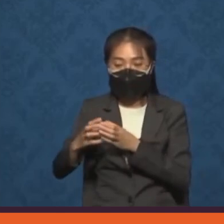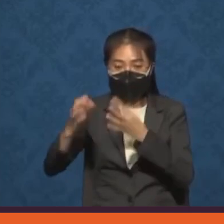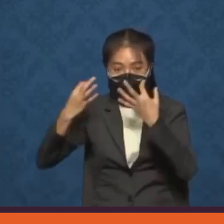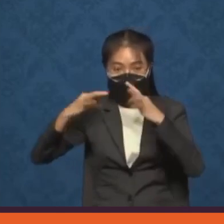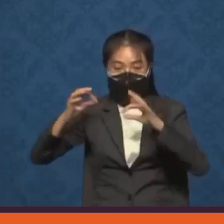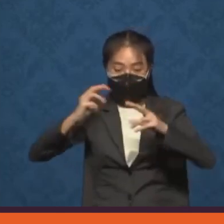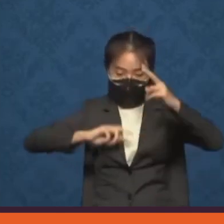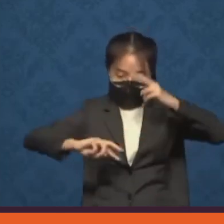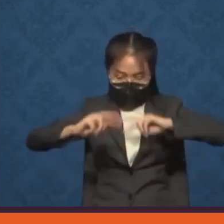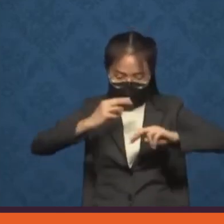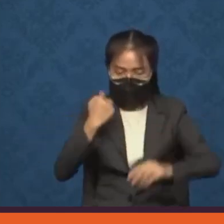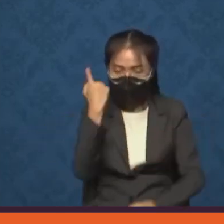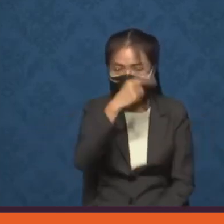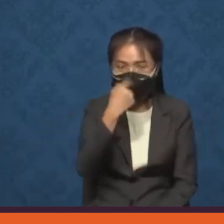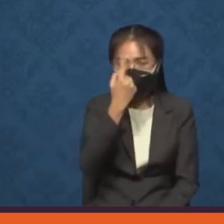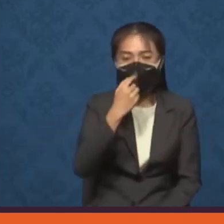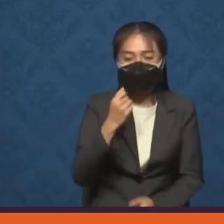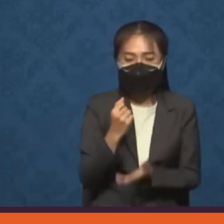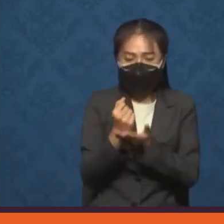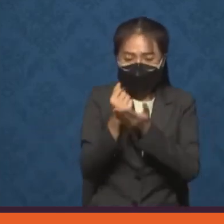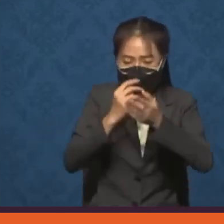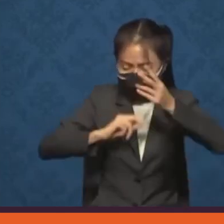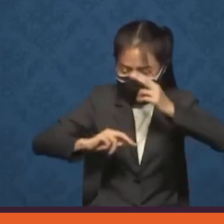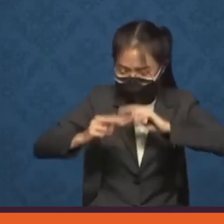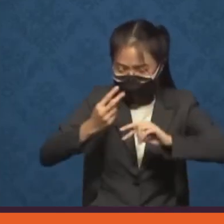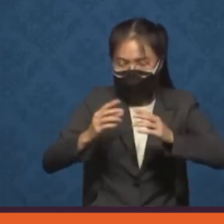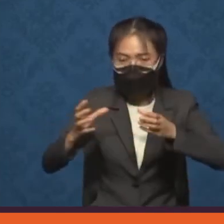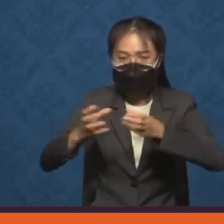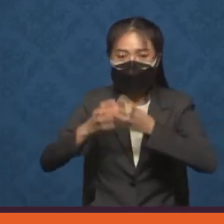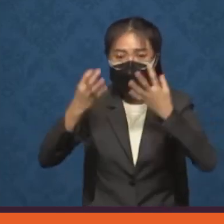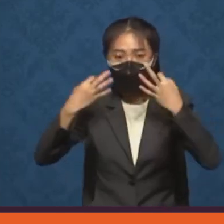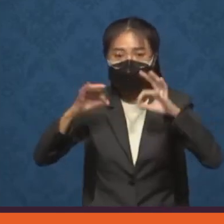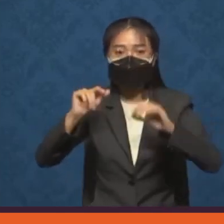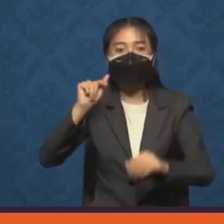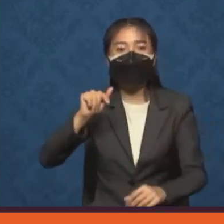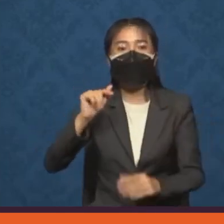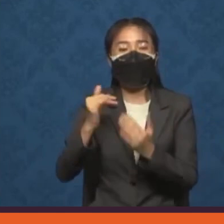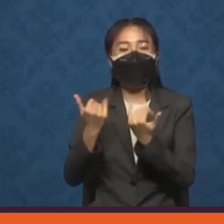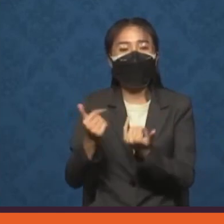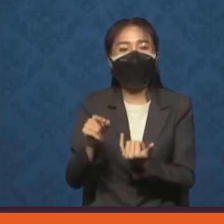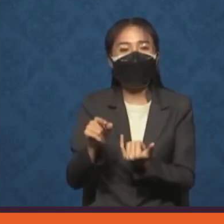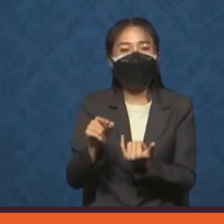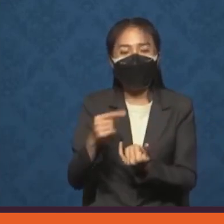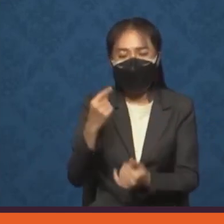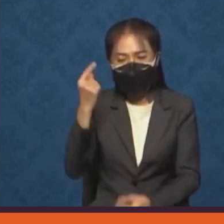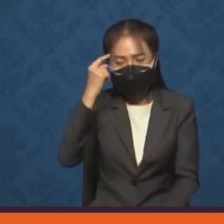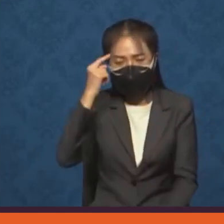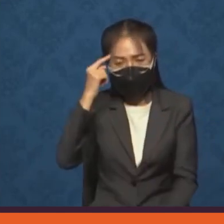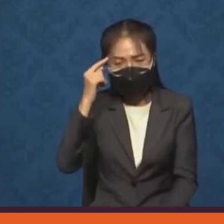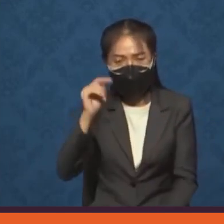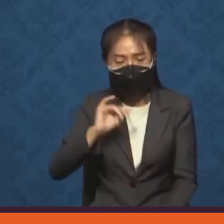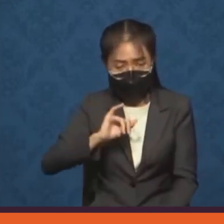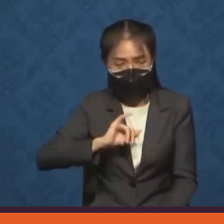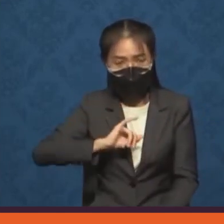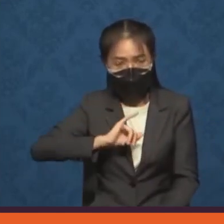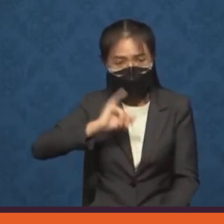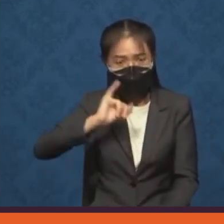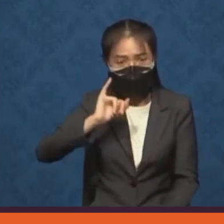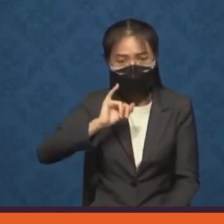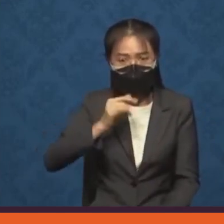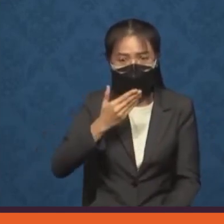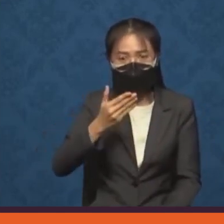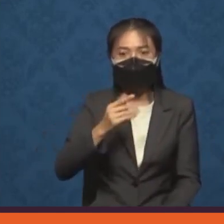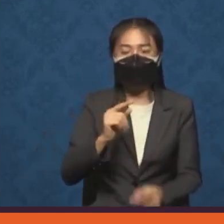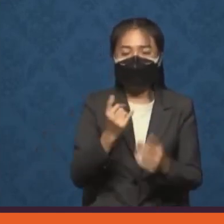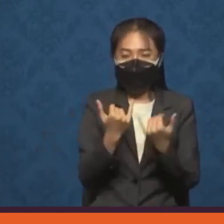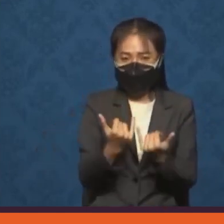ครล่ะครับจะเป็นคนตรวจสอบคนตรวจสอบอีกทีเรารู้ได้อย่างไรครับว่าเขาจะใช้อำนาจโดยชอบได้เสมอนะครับนี่คือประเด็นที่จะชี้แ